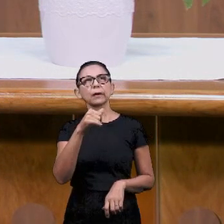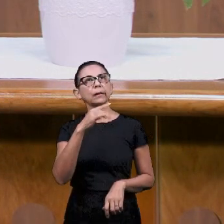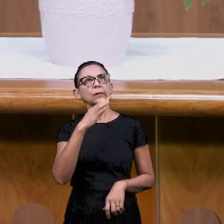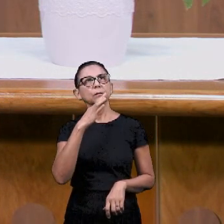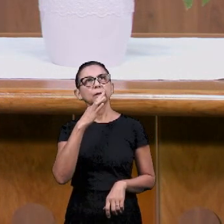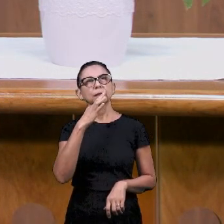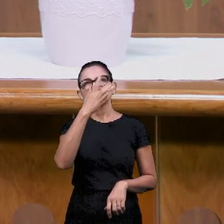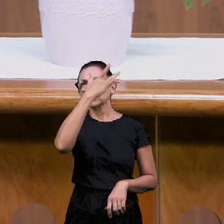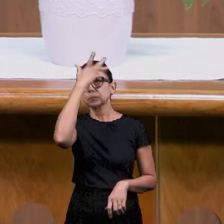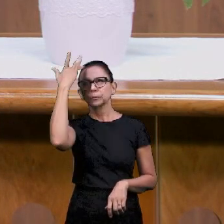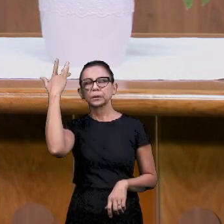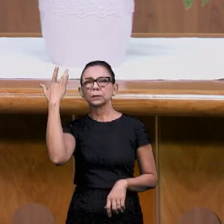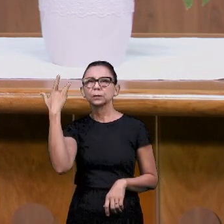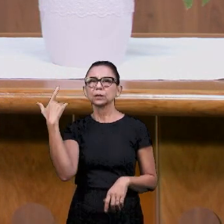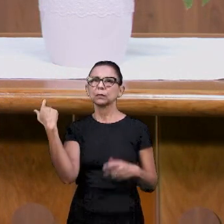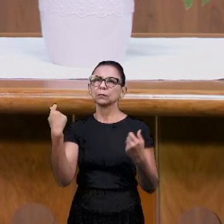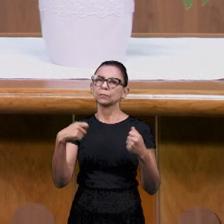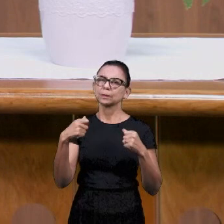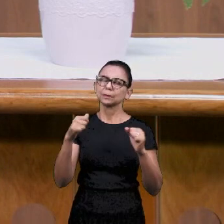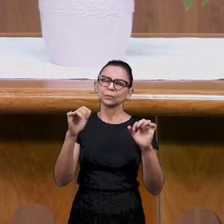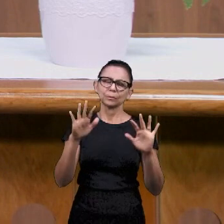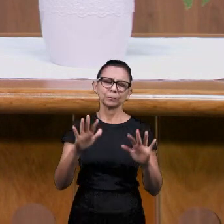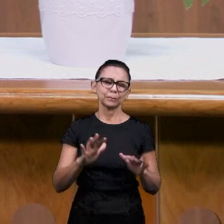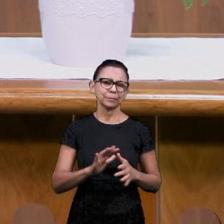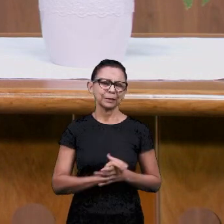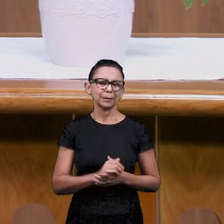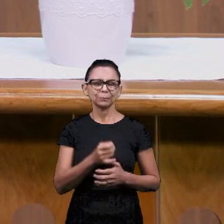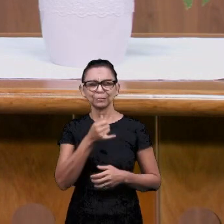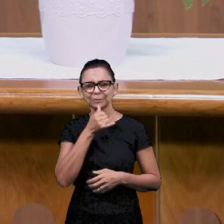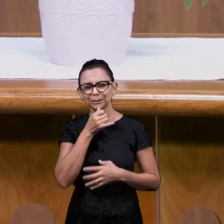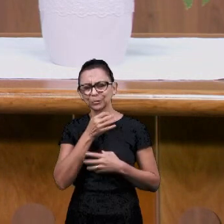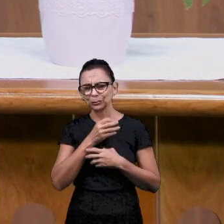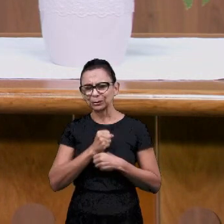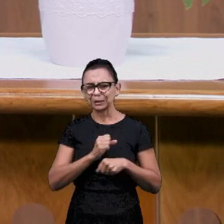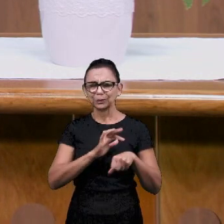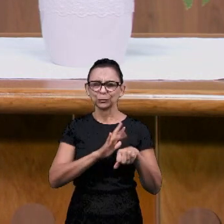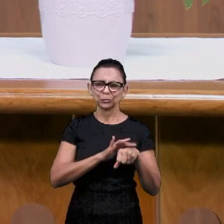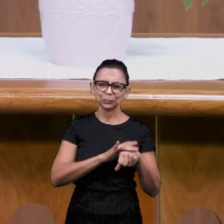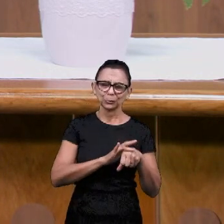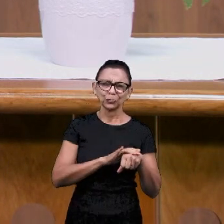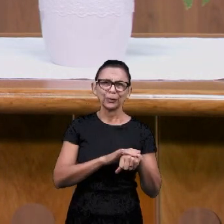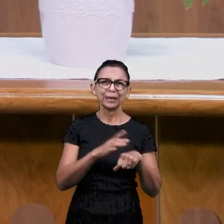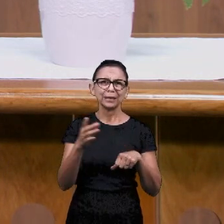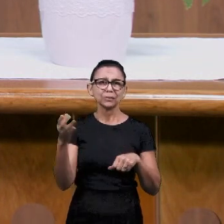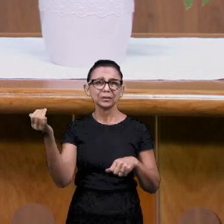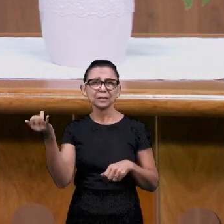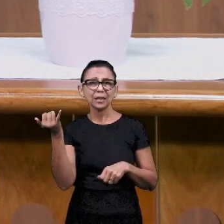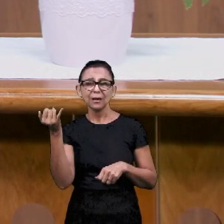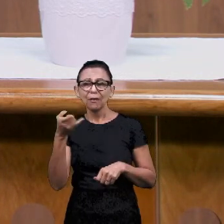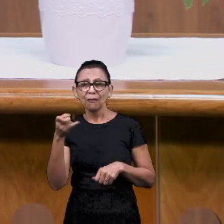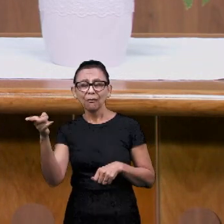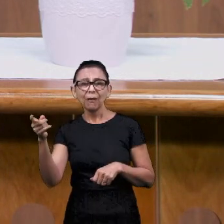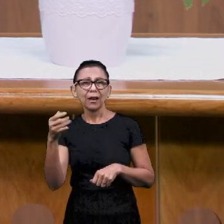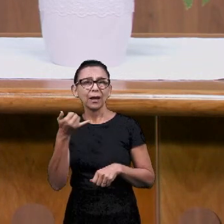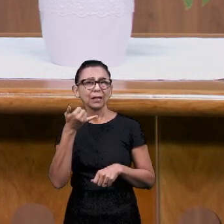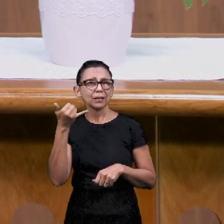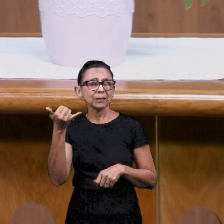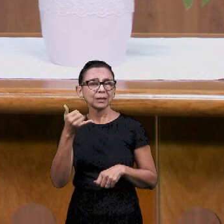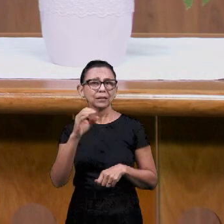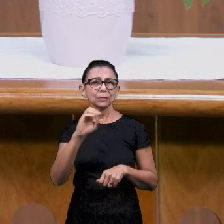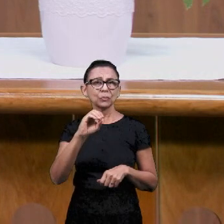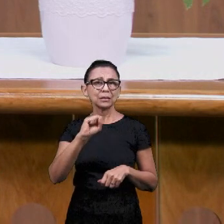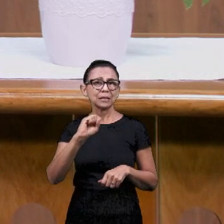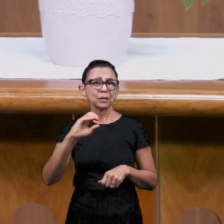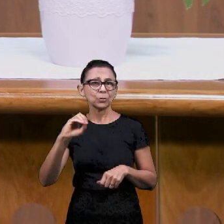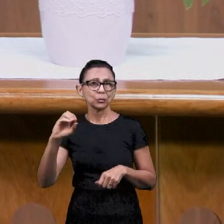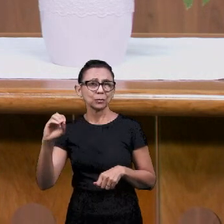a besoin d'une bénédiction que vous connaissez, donner son numéro 24 heures par jour, tous les jours de la semaine, de dimanche à dimanche. La